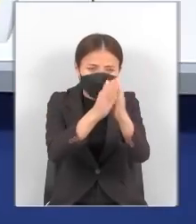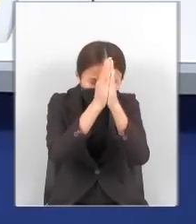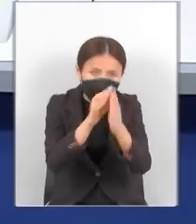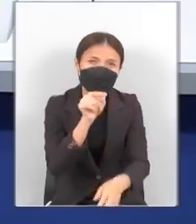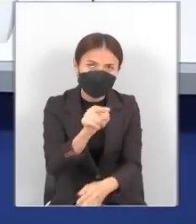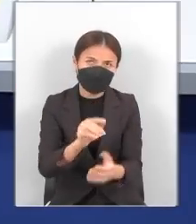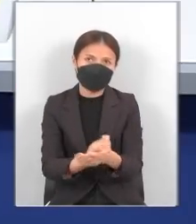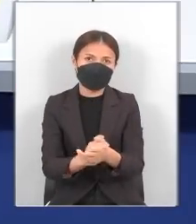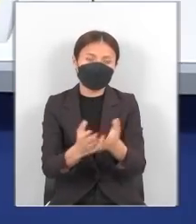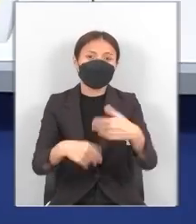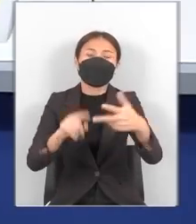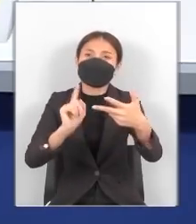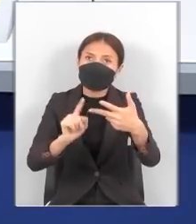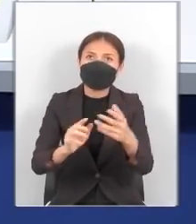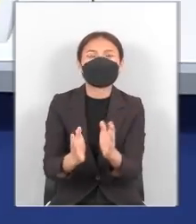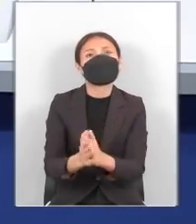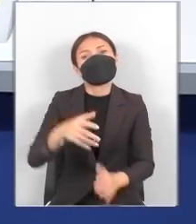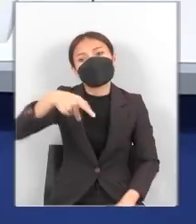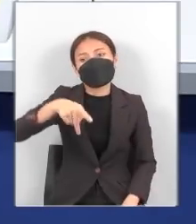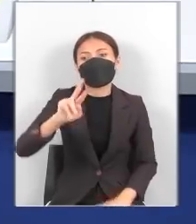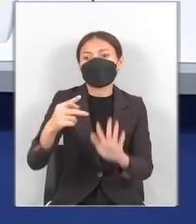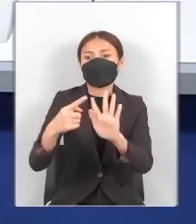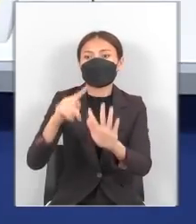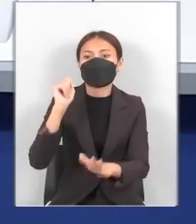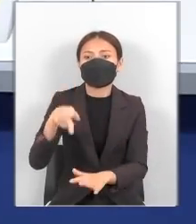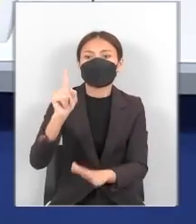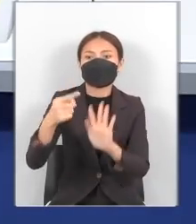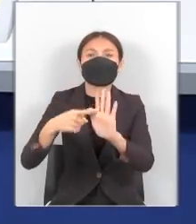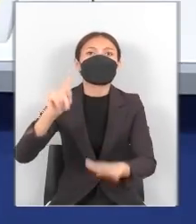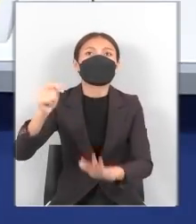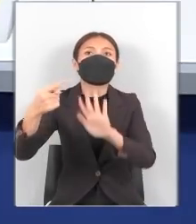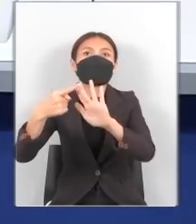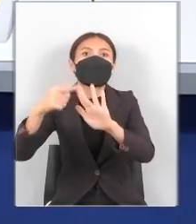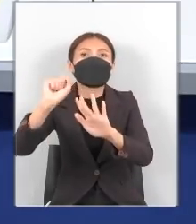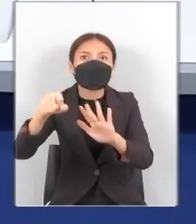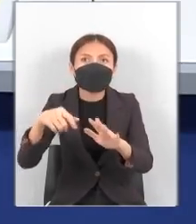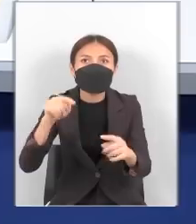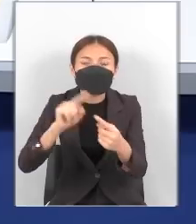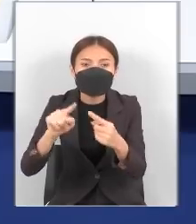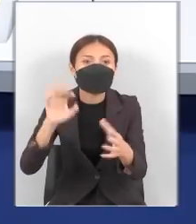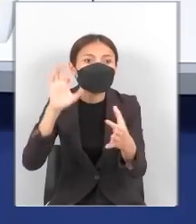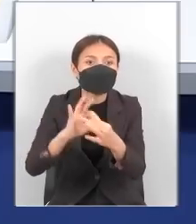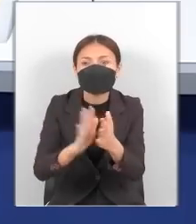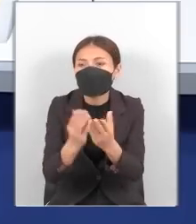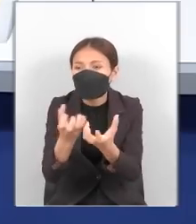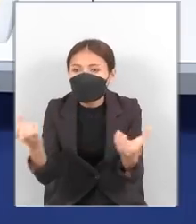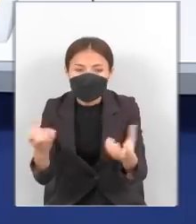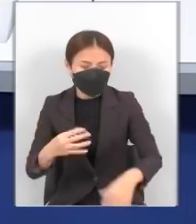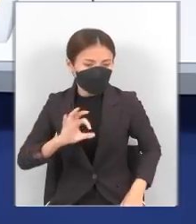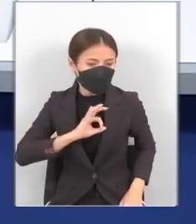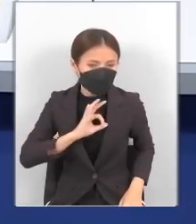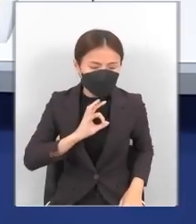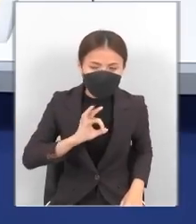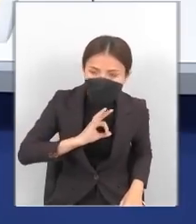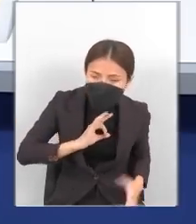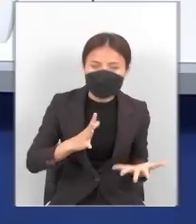พระธาตุนิดนึงหลังๆเนี่ยคือเราจะเสียตังค ์ กับสิ่งวัตถุมงคลและพระธาตุที่เขาเอามาหลอกเราเยอะมาก ซึ่งไม่รู้จริงๆมา